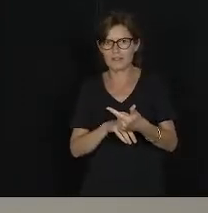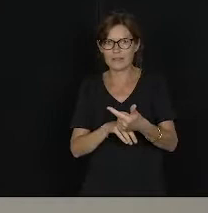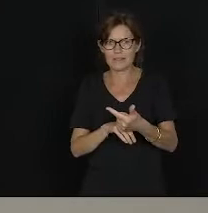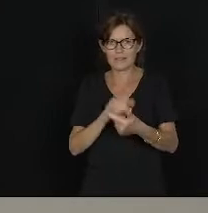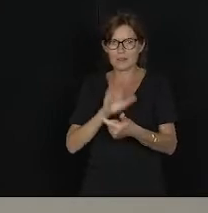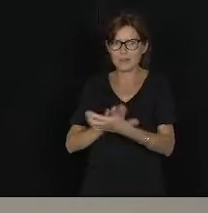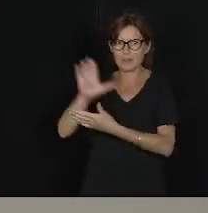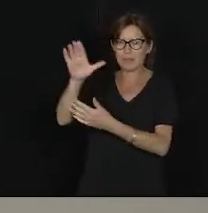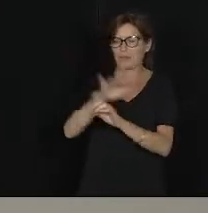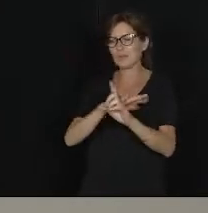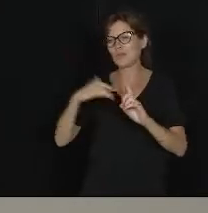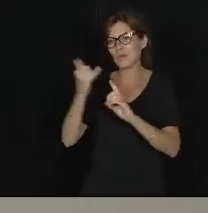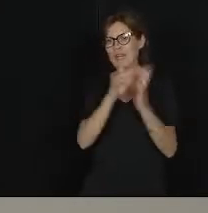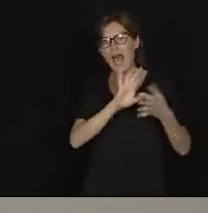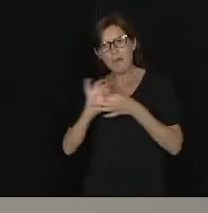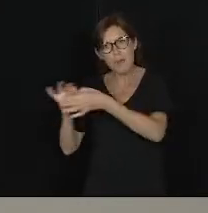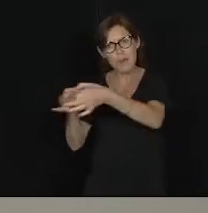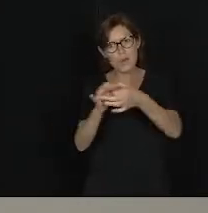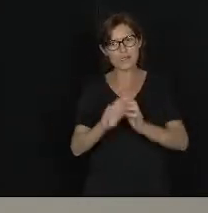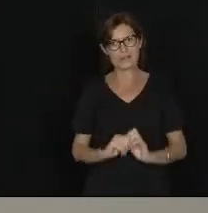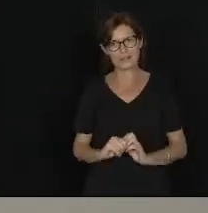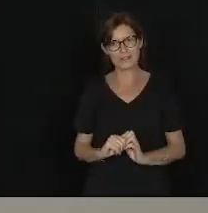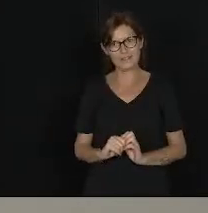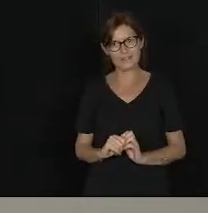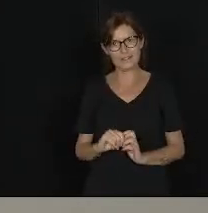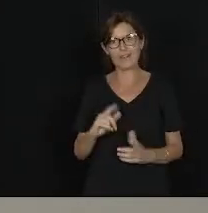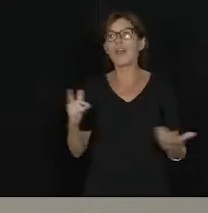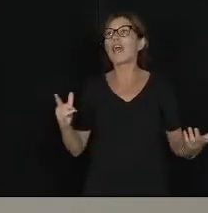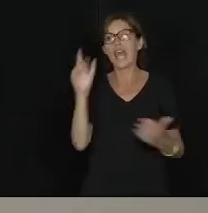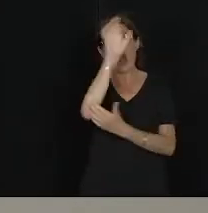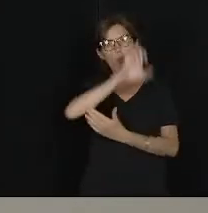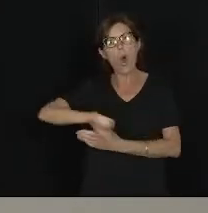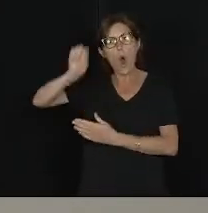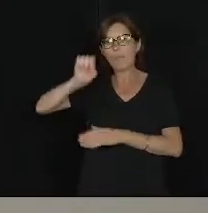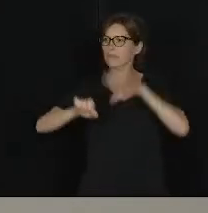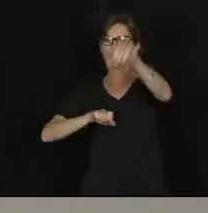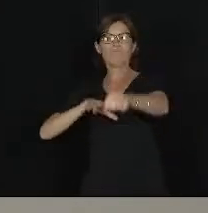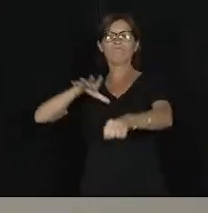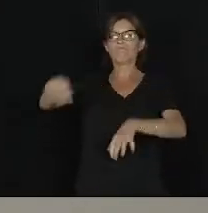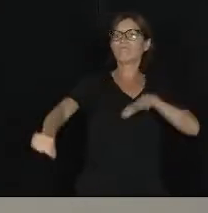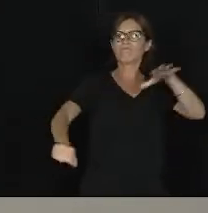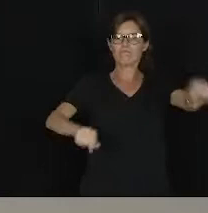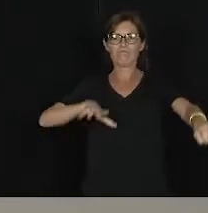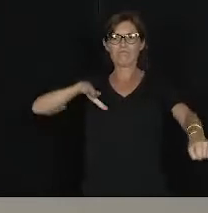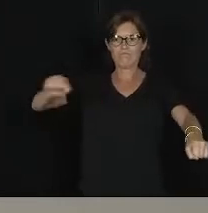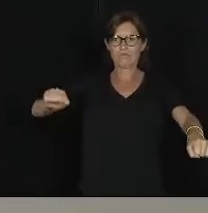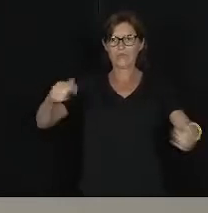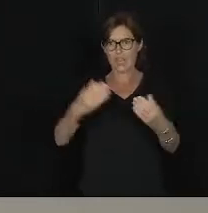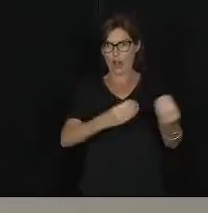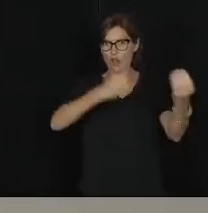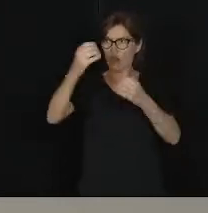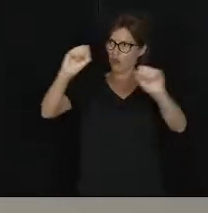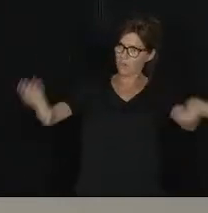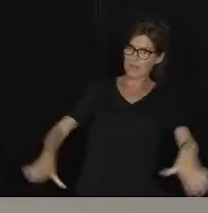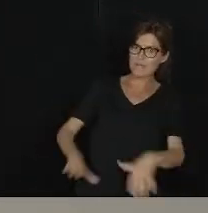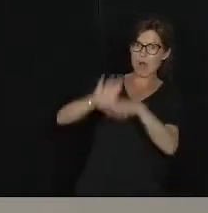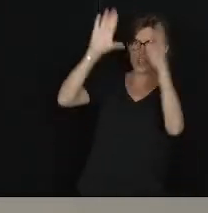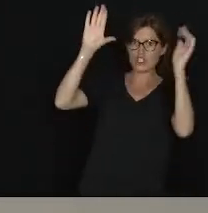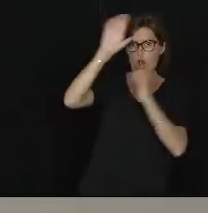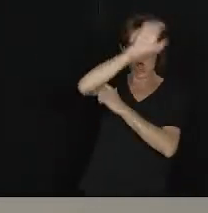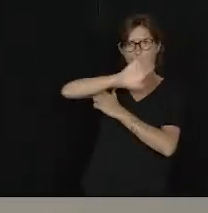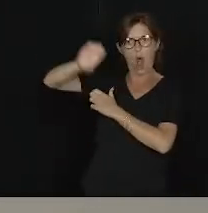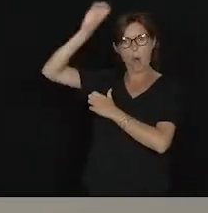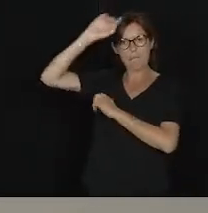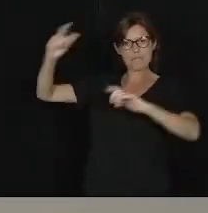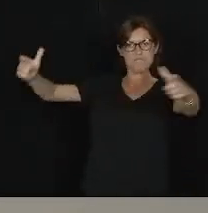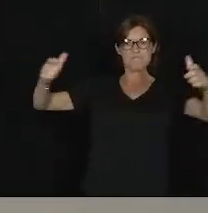la promotion d'une société harmonieuse et de la conquête de la moitié de l'Europe, est une société qui sera un empire qui ne peut durer que 1000 ans, un